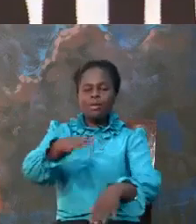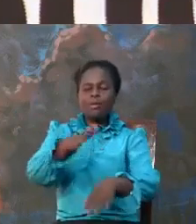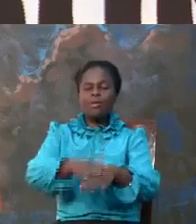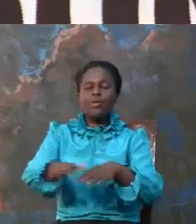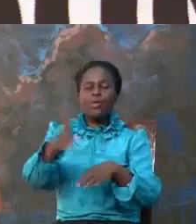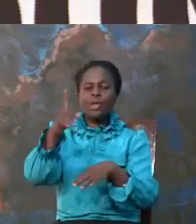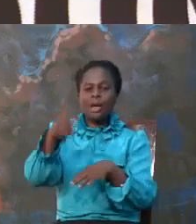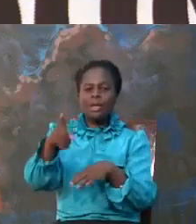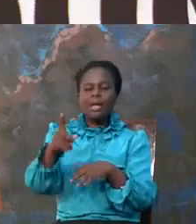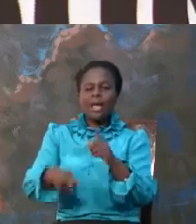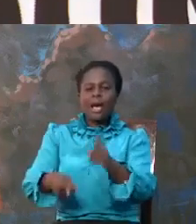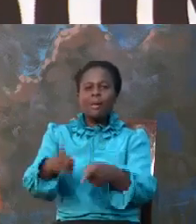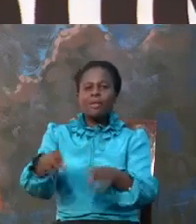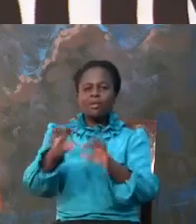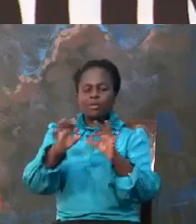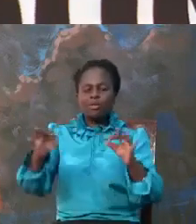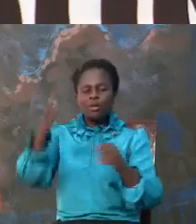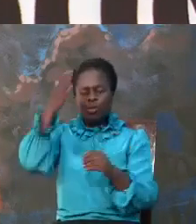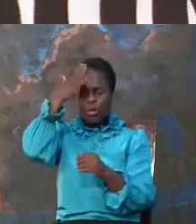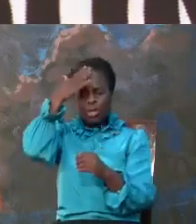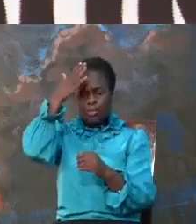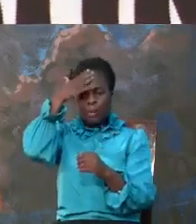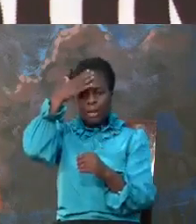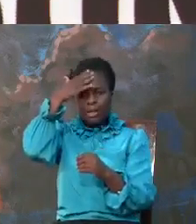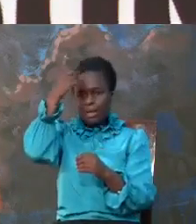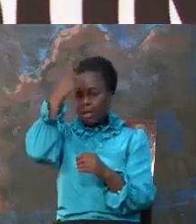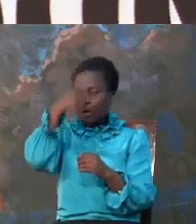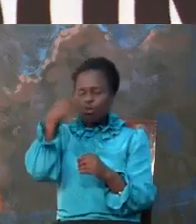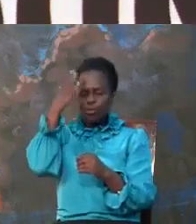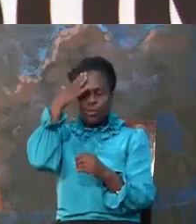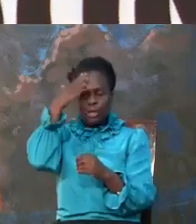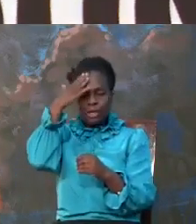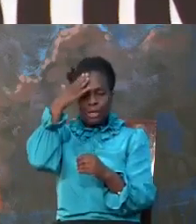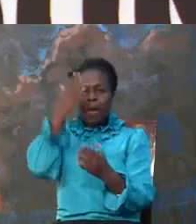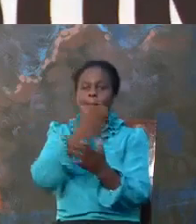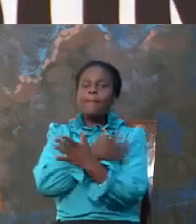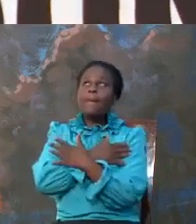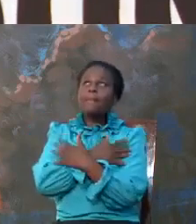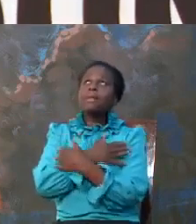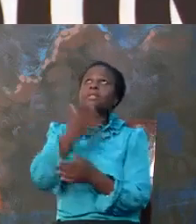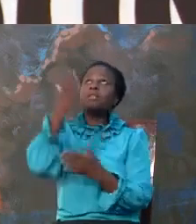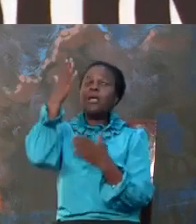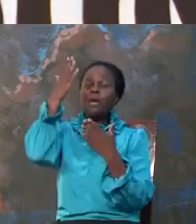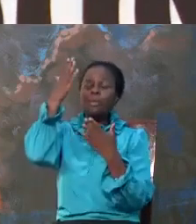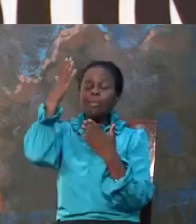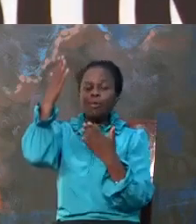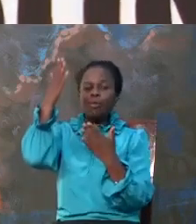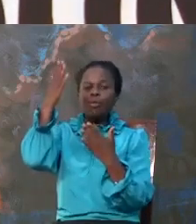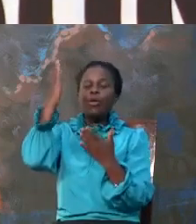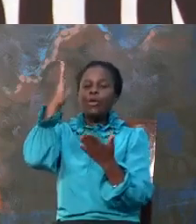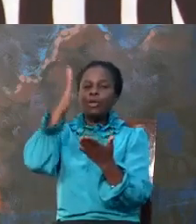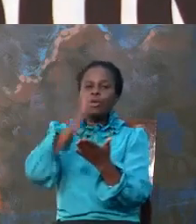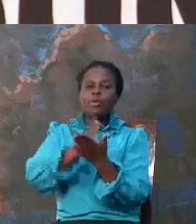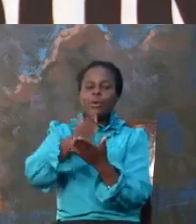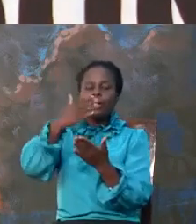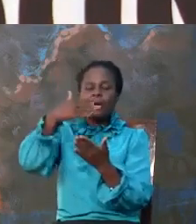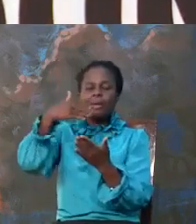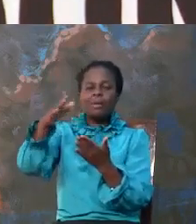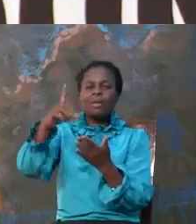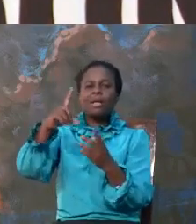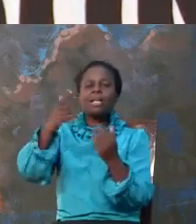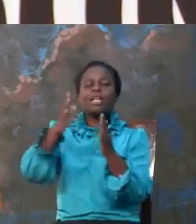mapito yaliyo sahihi. Kwenye paji la uso, fikiri yaliyo mapenzi ya Bwana. Ni kweli ameenda, lakini